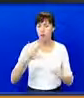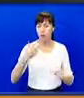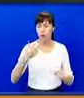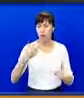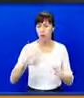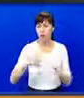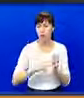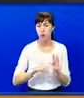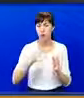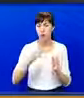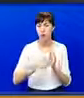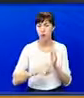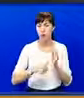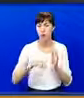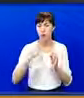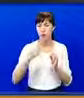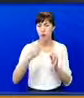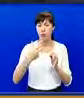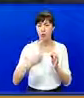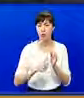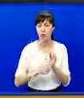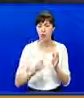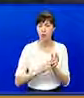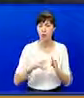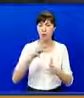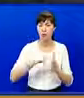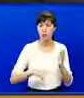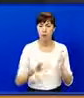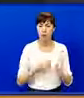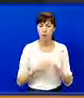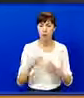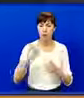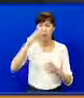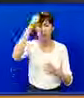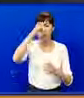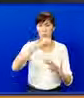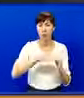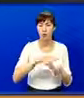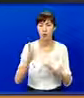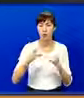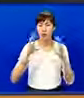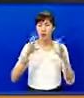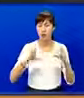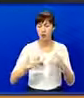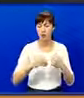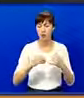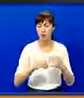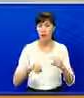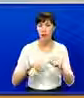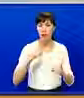136, 138 баптарымен әкімшілік айыппұлдар салынды. Сонымен бірге міндетті түрде 3 ай ішінде орындауға жататын жер заңнамалық бұзушылықты жою туралы нұсқамалар